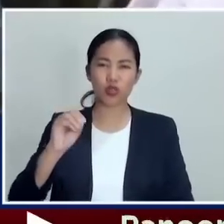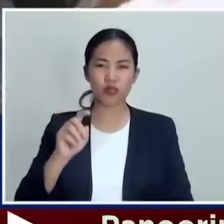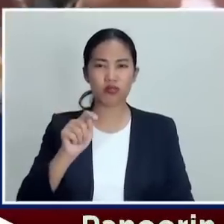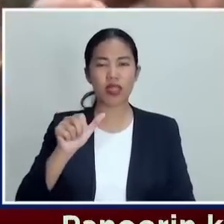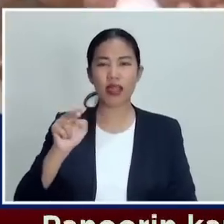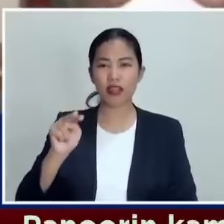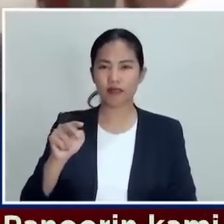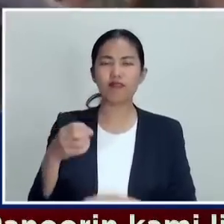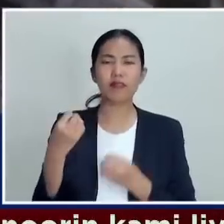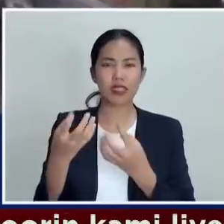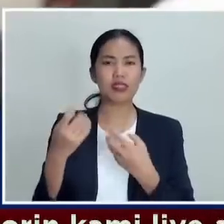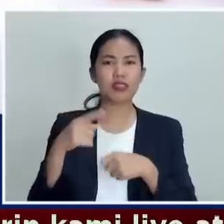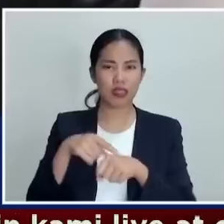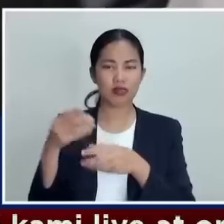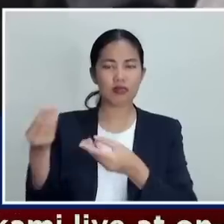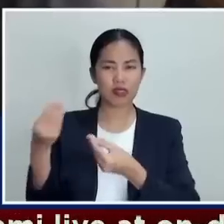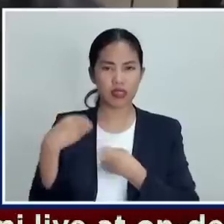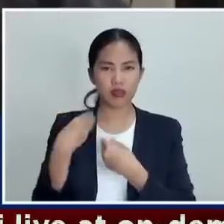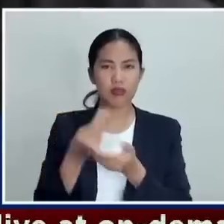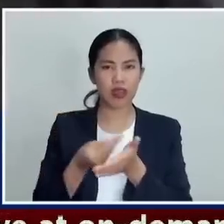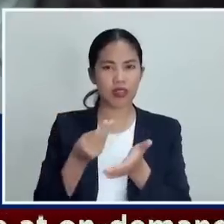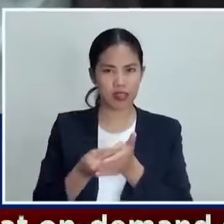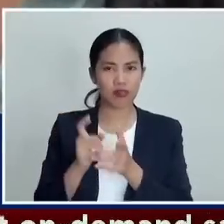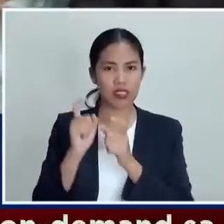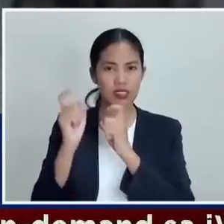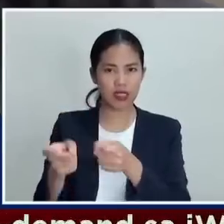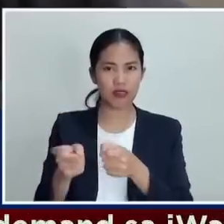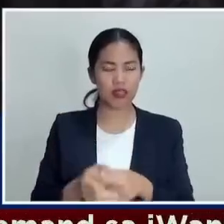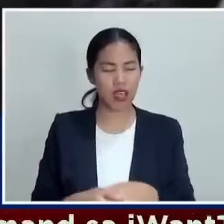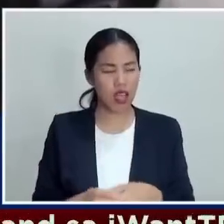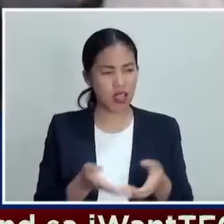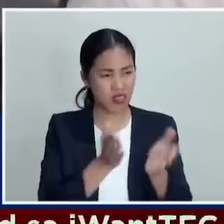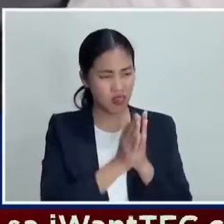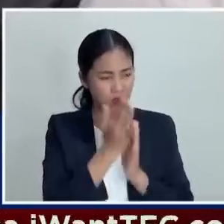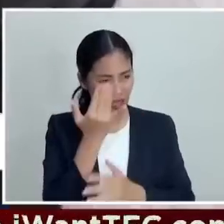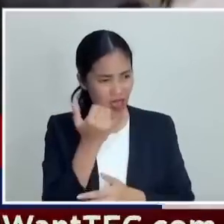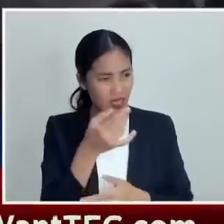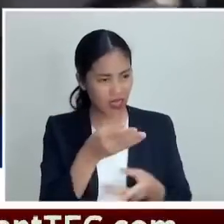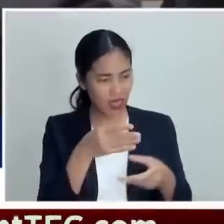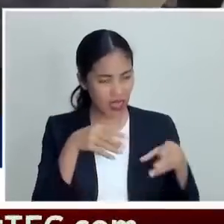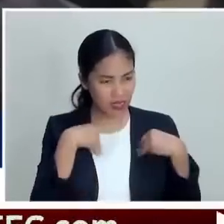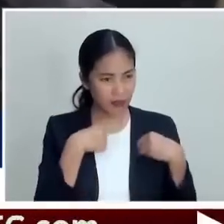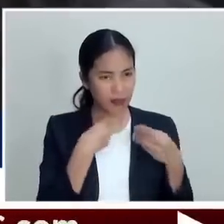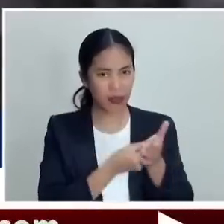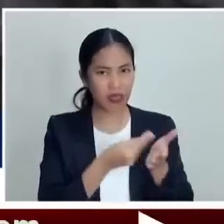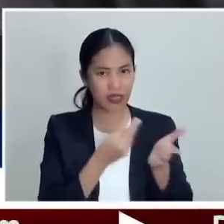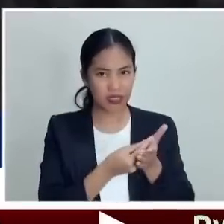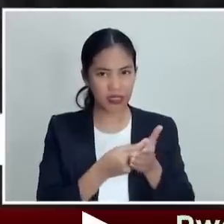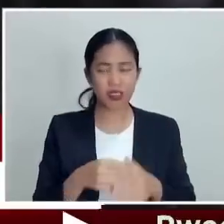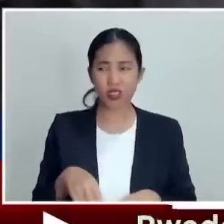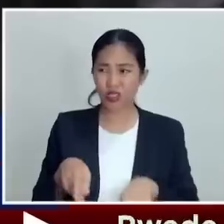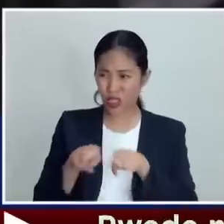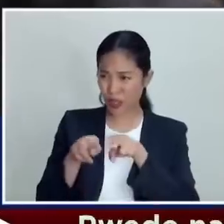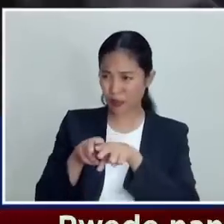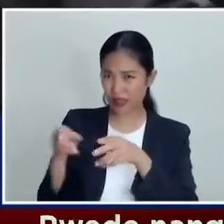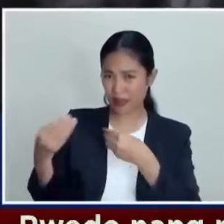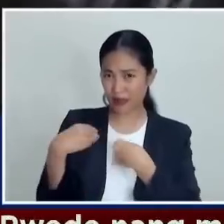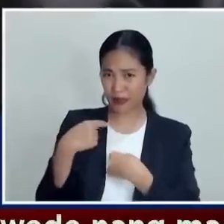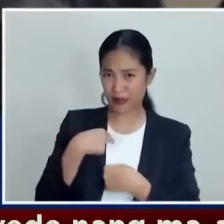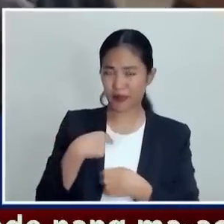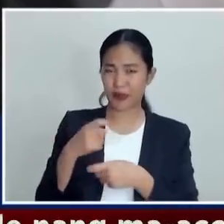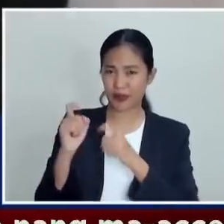pera sa kanya bilang regalo. Bakit mo tinatanggap yung pera to begin? Eh, binibigay para akin. Normal yan ang bibigay sa akin. Si Kapitan